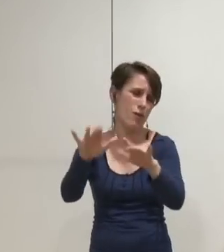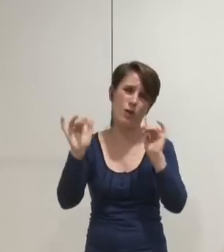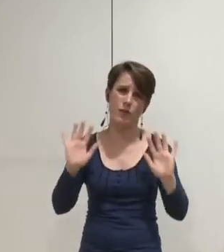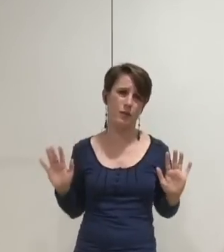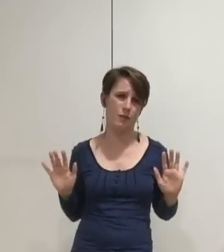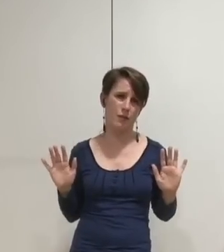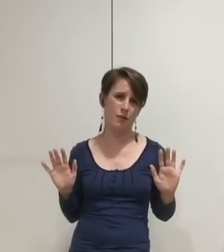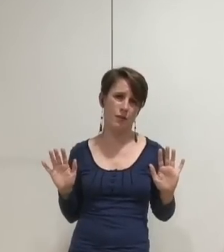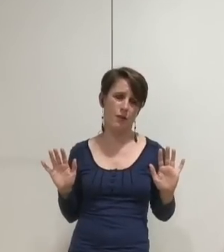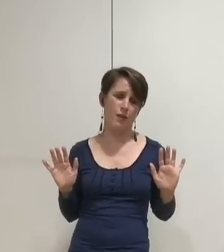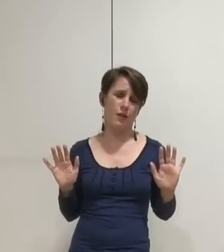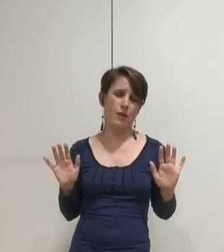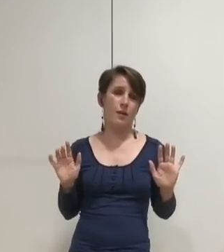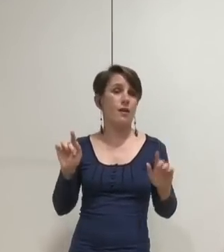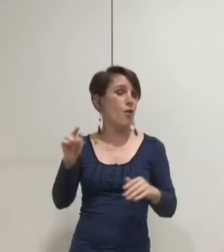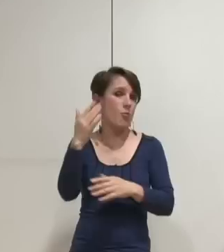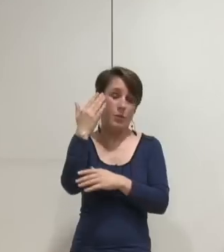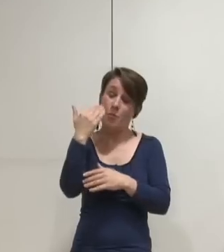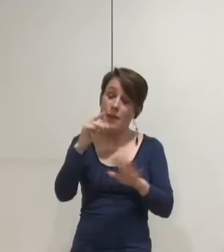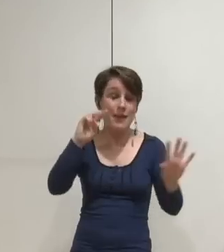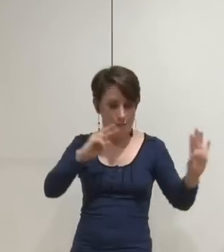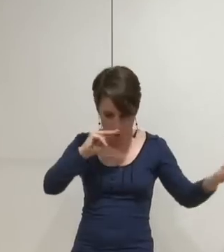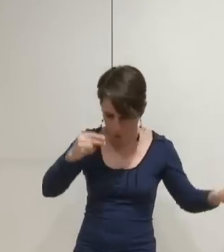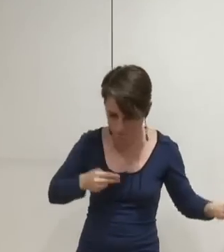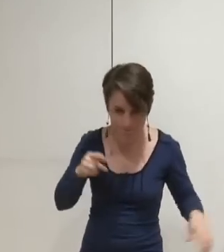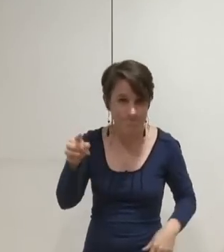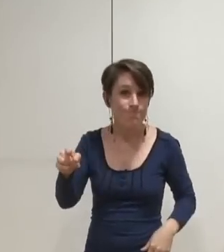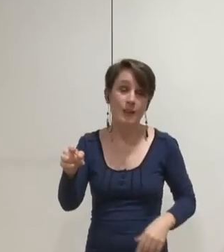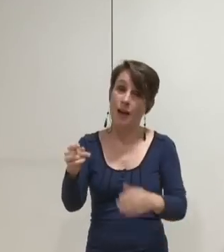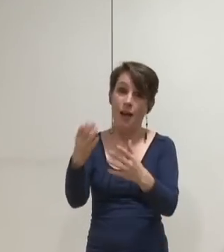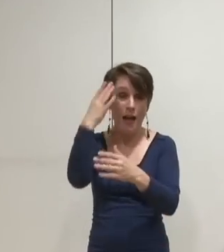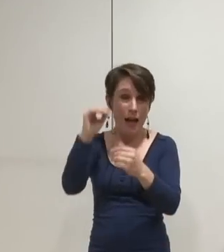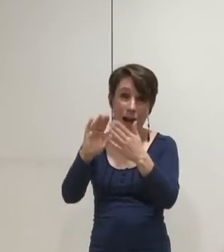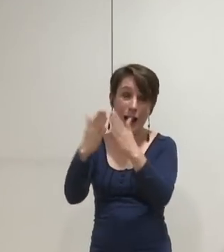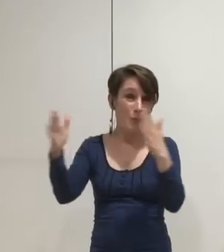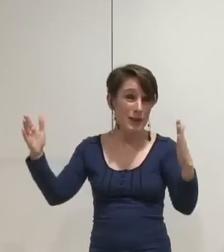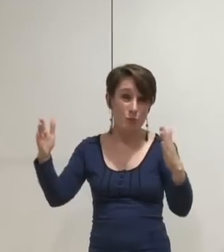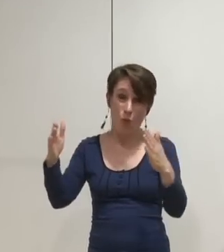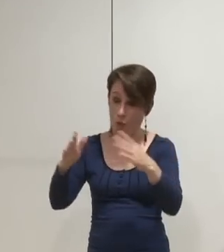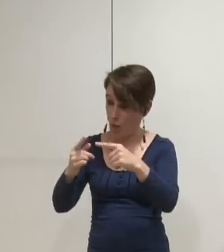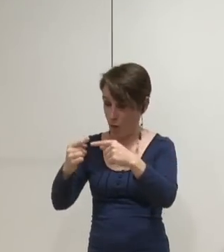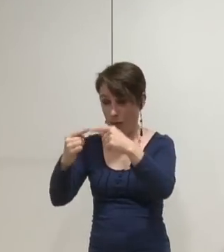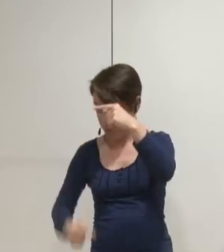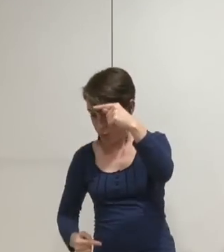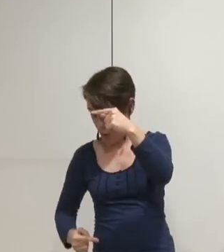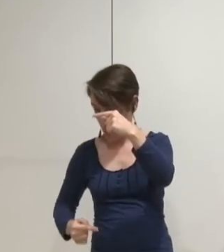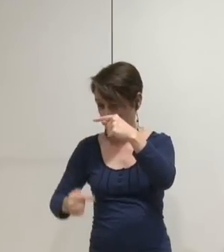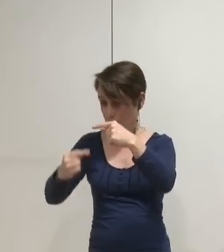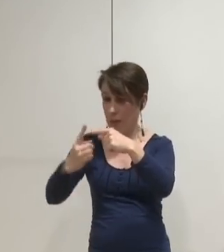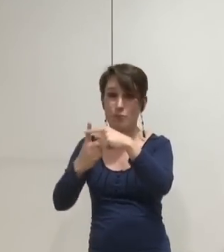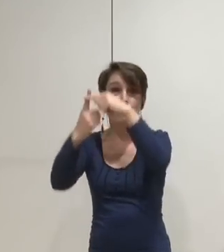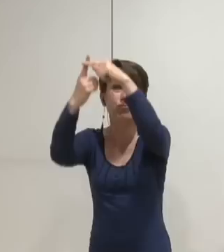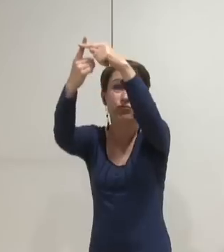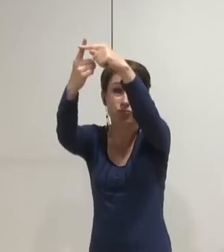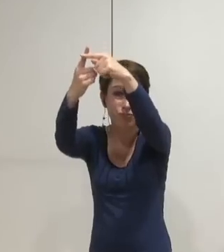équipement ne se redressera pas et que nous n'attirerons pas plus parler d'attractivité de répulsivité de fermiers potentiel